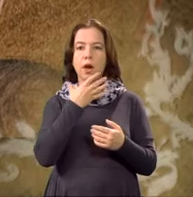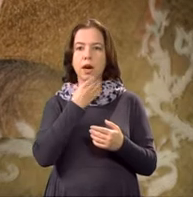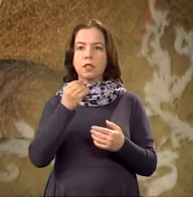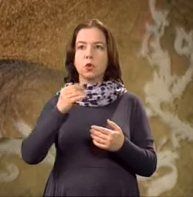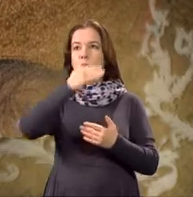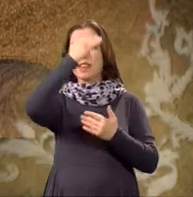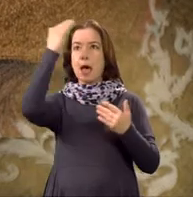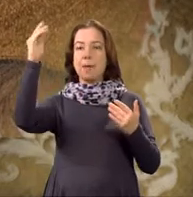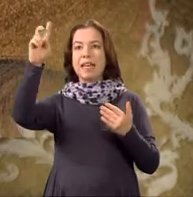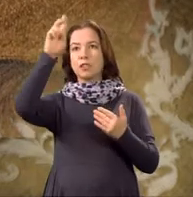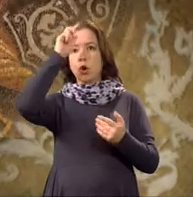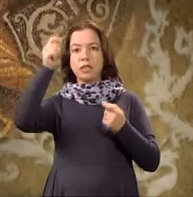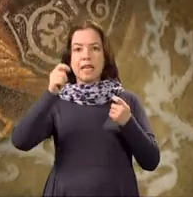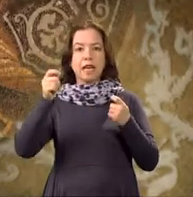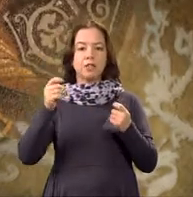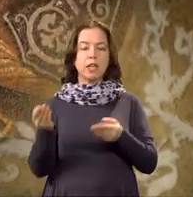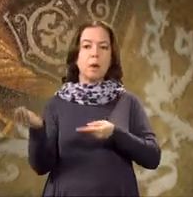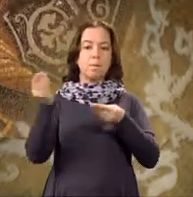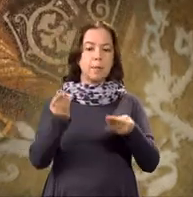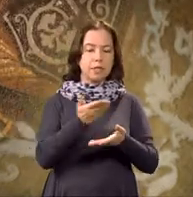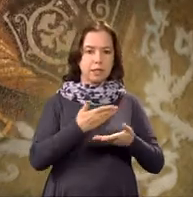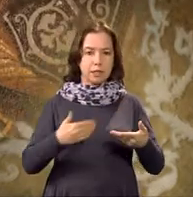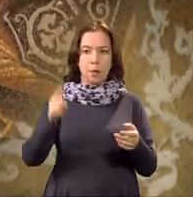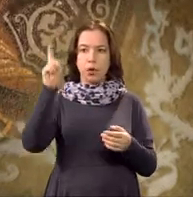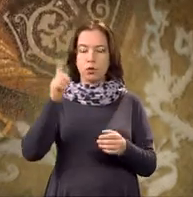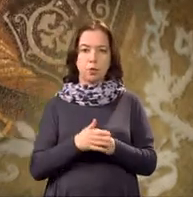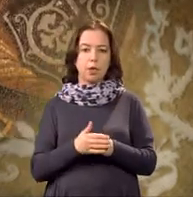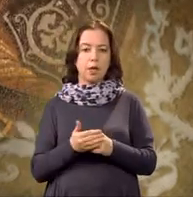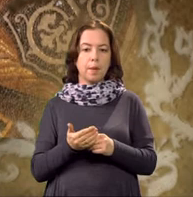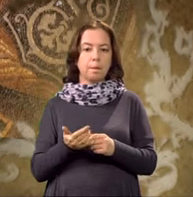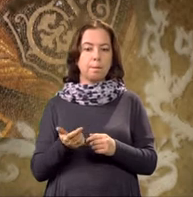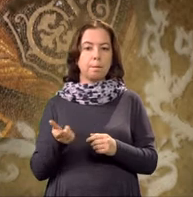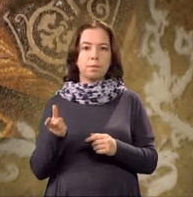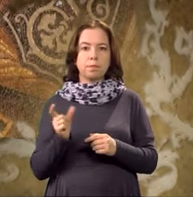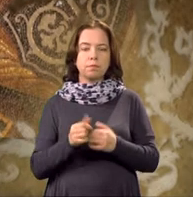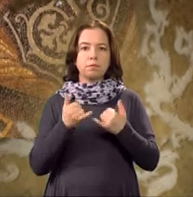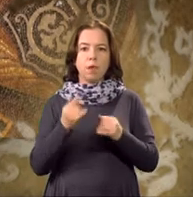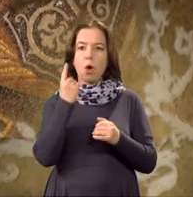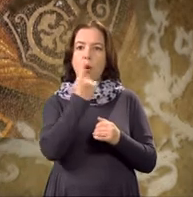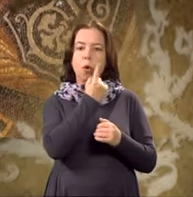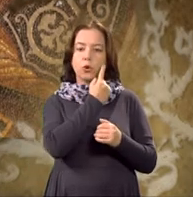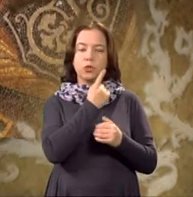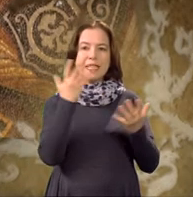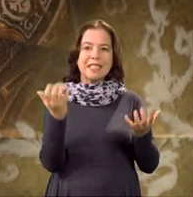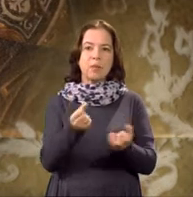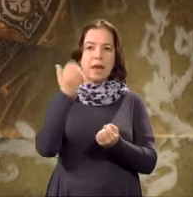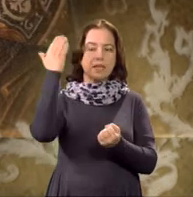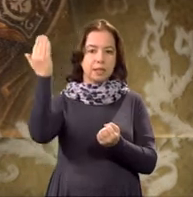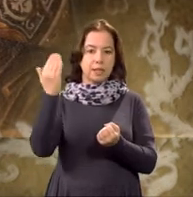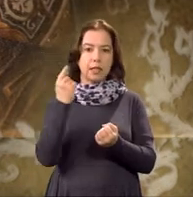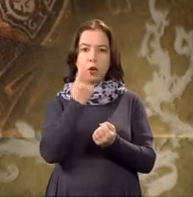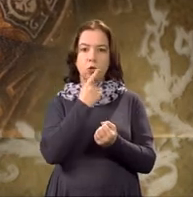що приніс нам Господь. Але найбільш приваблюють очі Спасителя. Вони